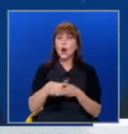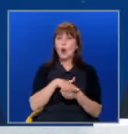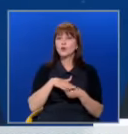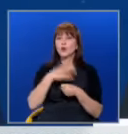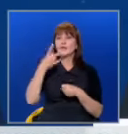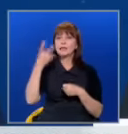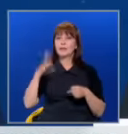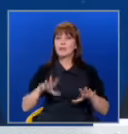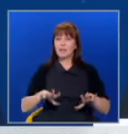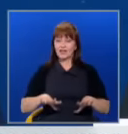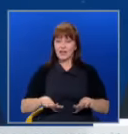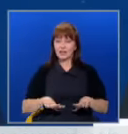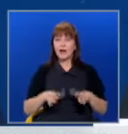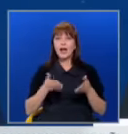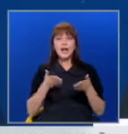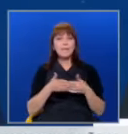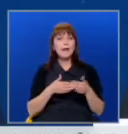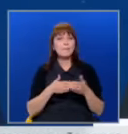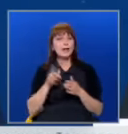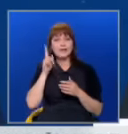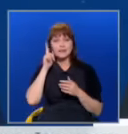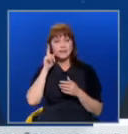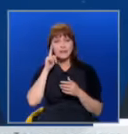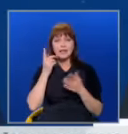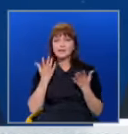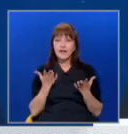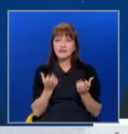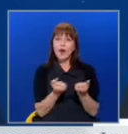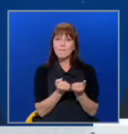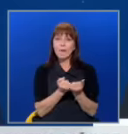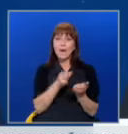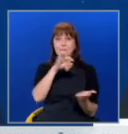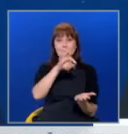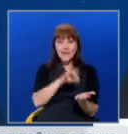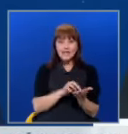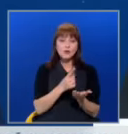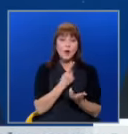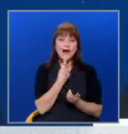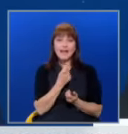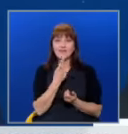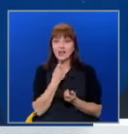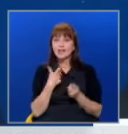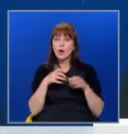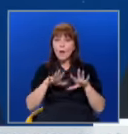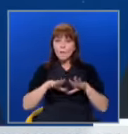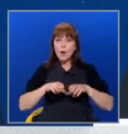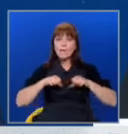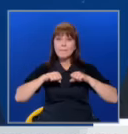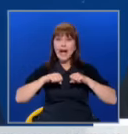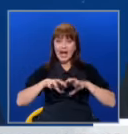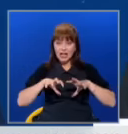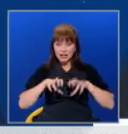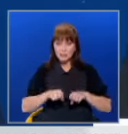града, което на практика значи местни референдуми. И аз поемам ангажимент, че под едно мое